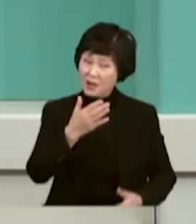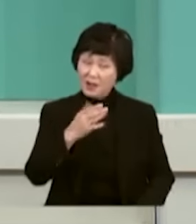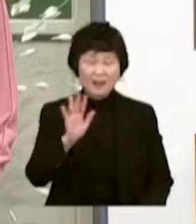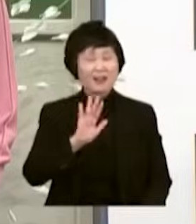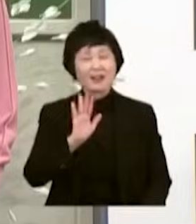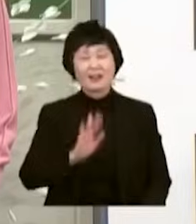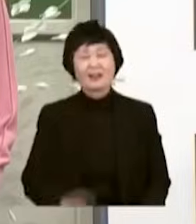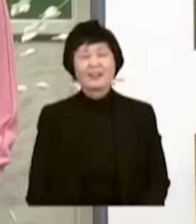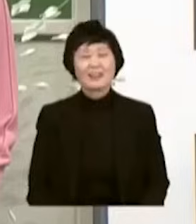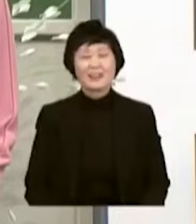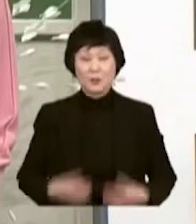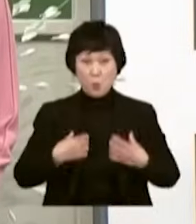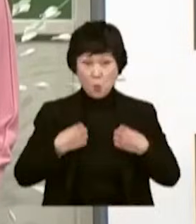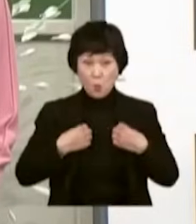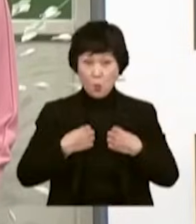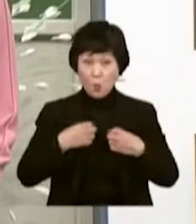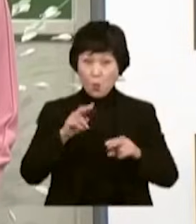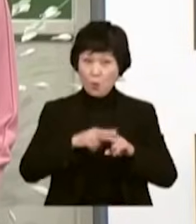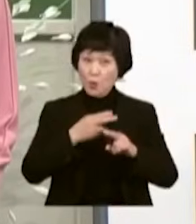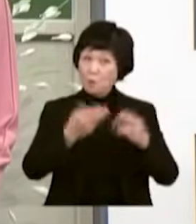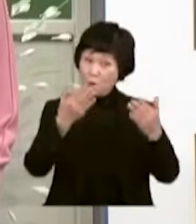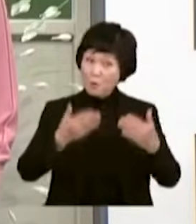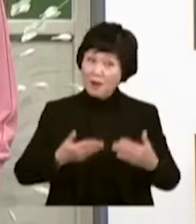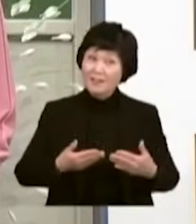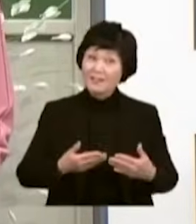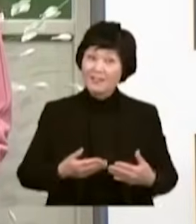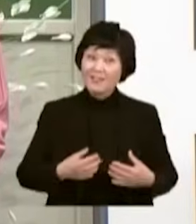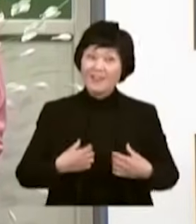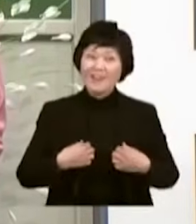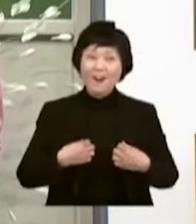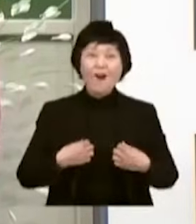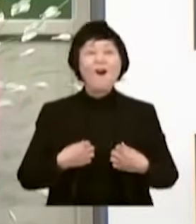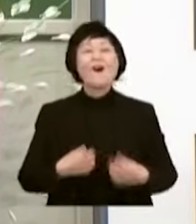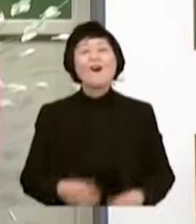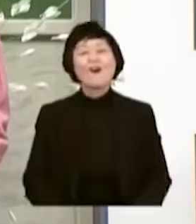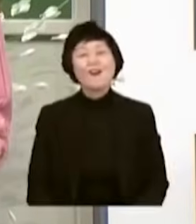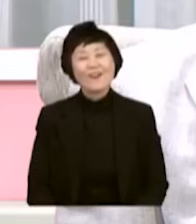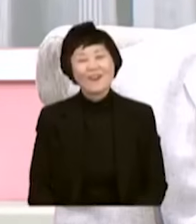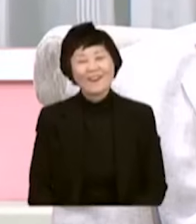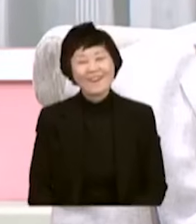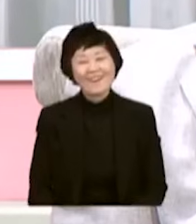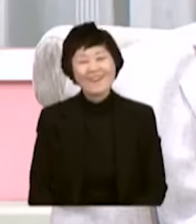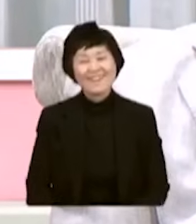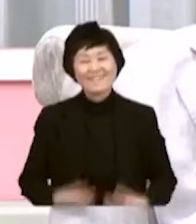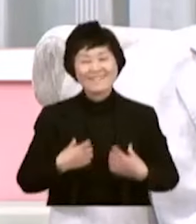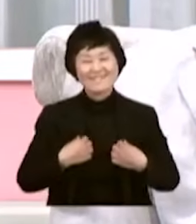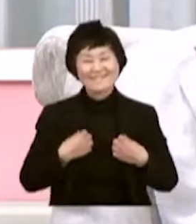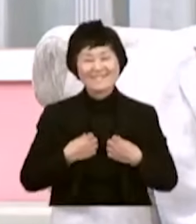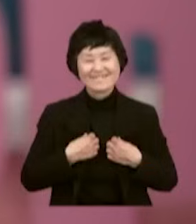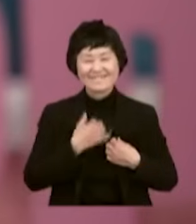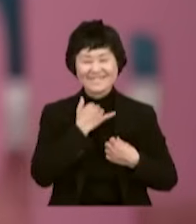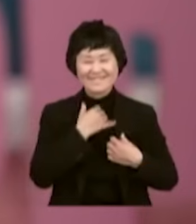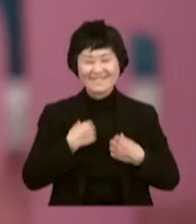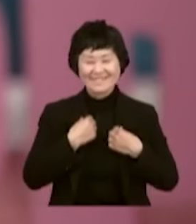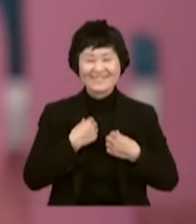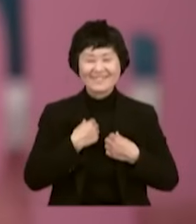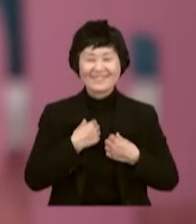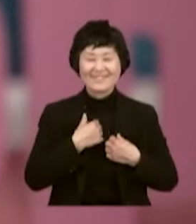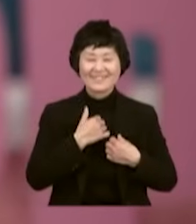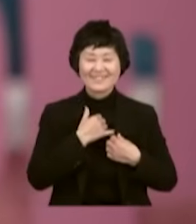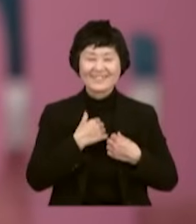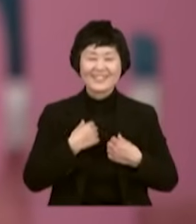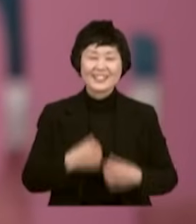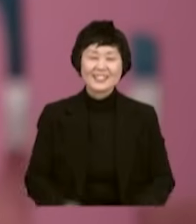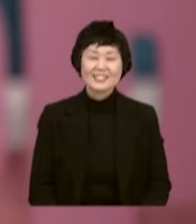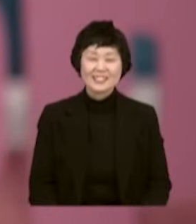씨. 아 그래도 그 한 벌이 어디예요? 그러니까 그래도 저기 옷 한 벌 건졌네. 네, 옷 한번 건졌어. 넥타이까지 딱 깨졌어. 그냥